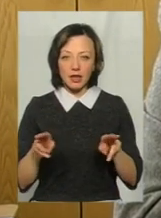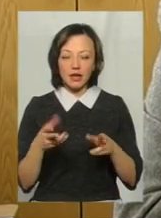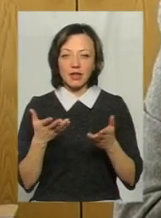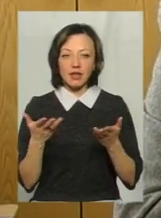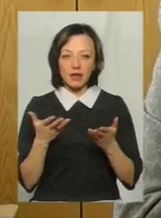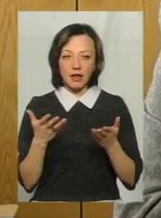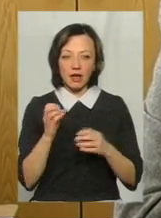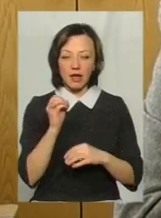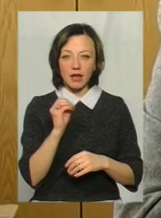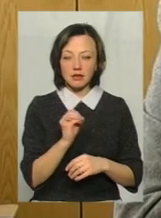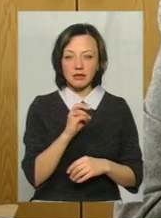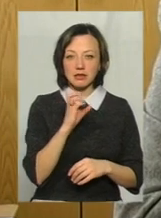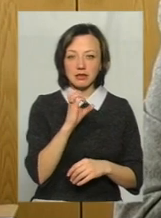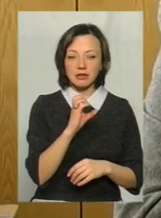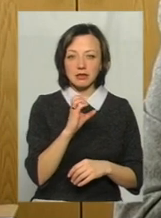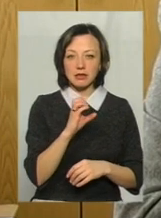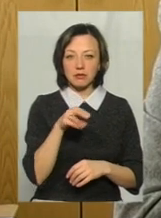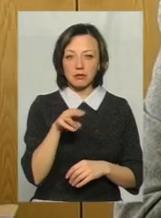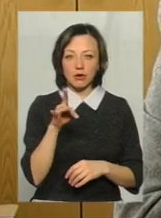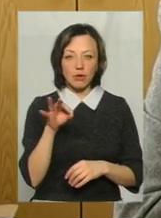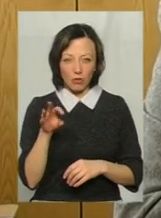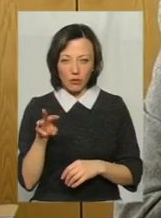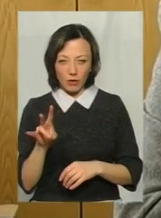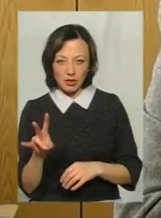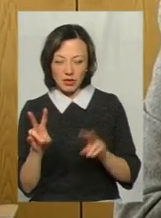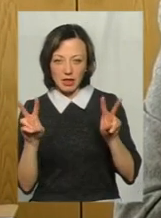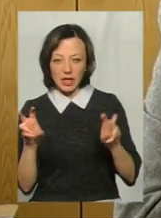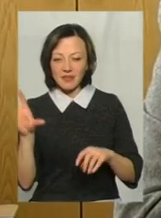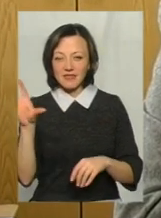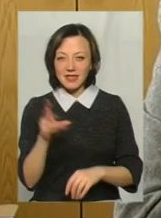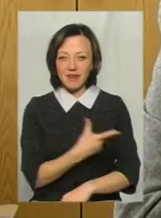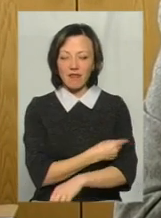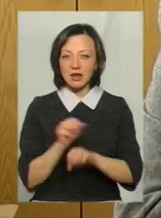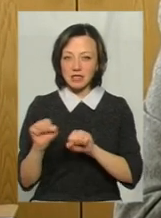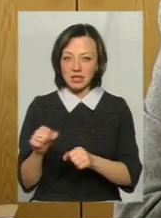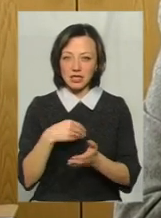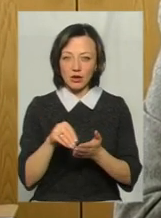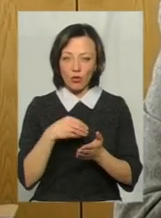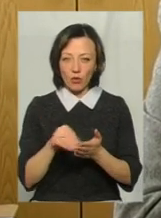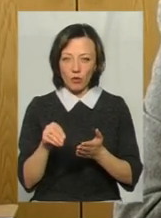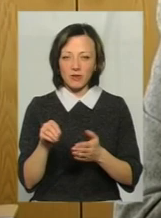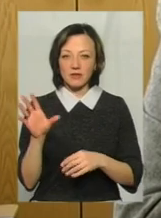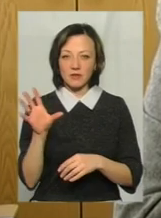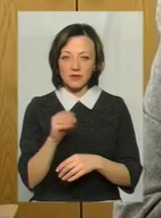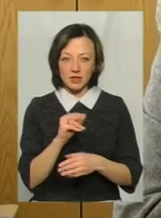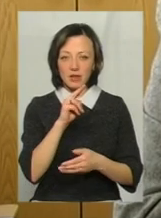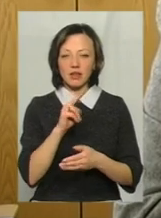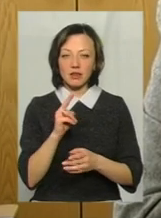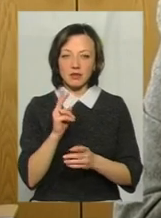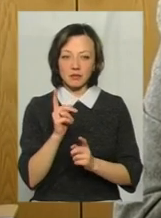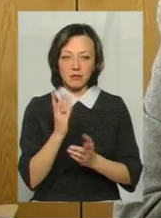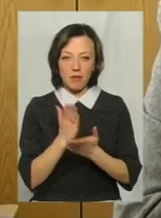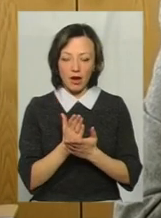ЮНІСЕФ, ПРООН. От, і всі ці вакцини, які закуповують ЮНІСЕФ, вони всі прекваліфіковані, тобто